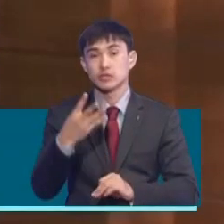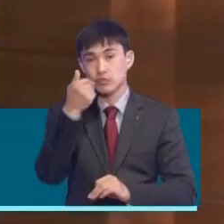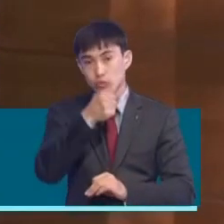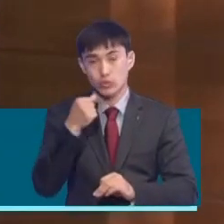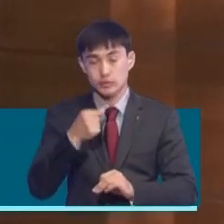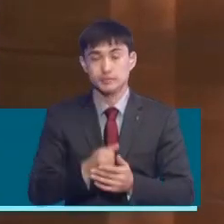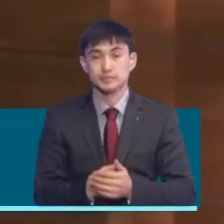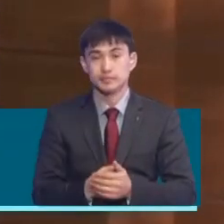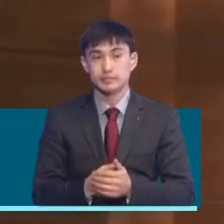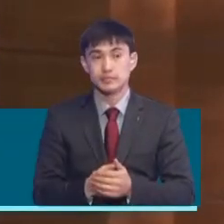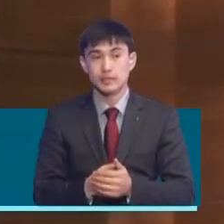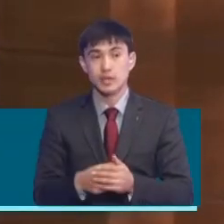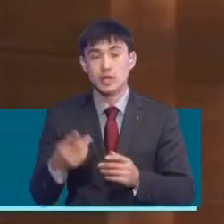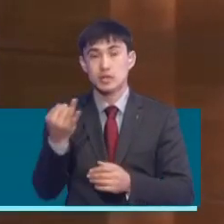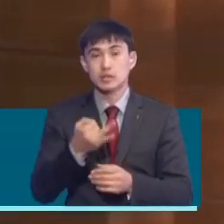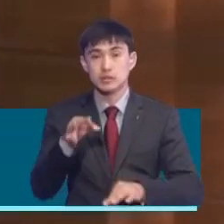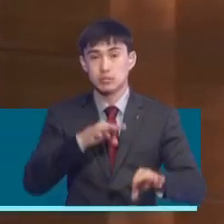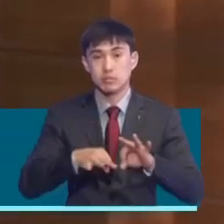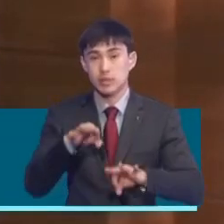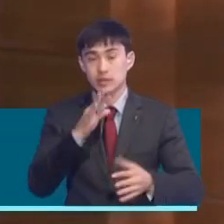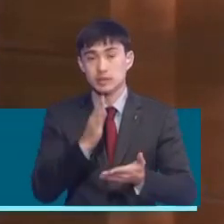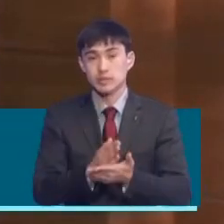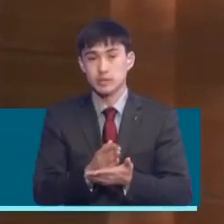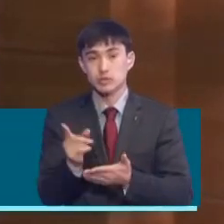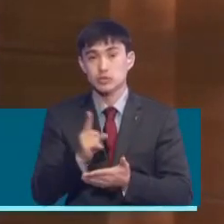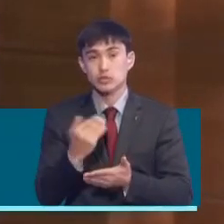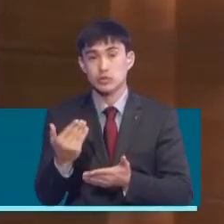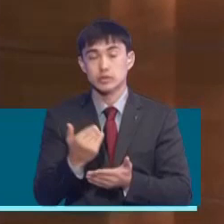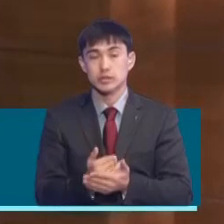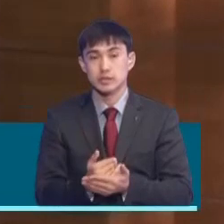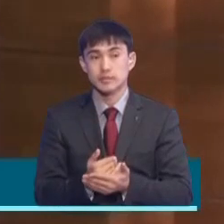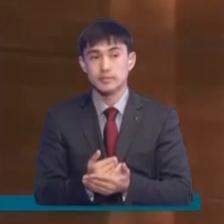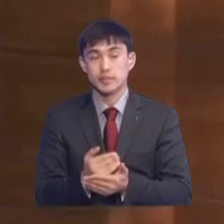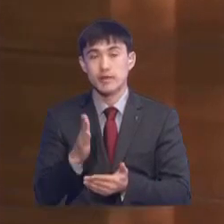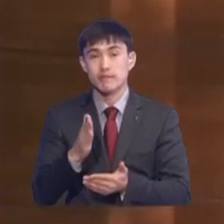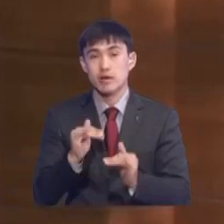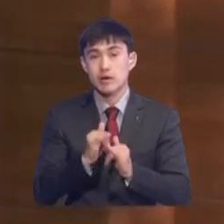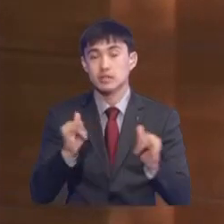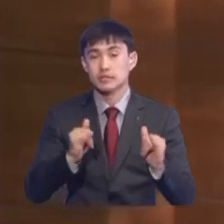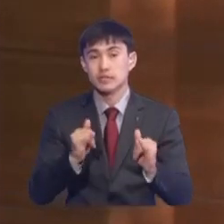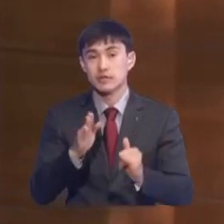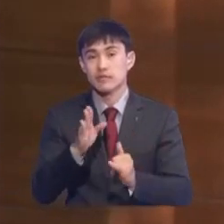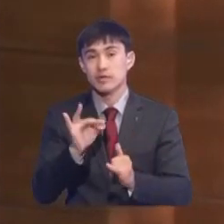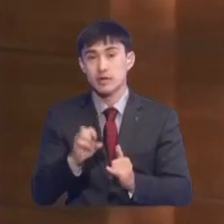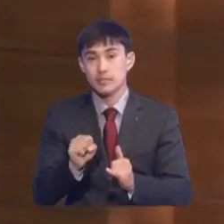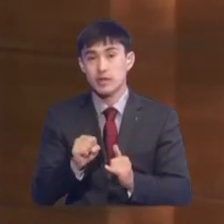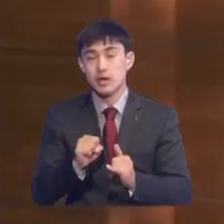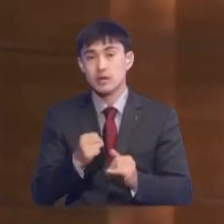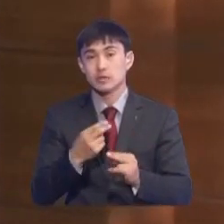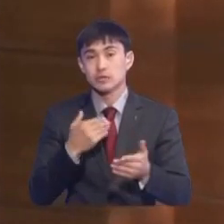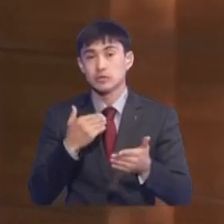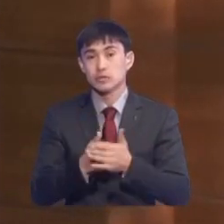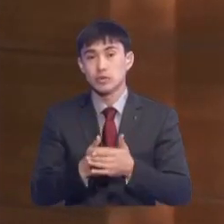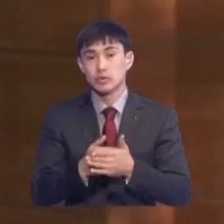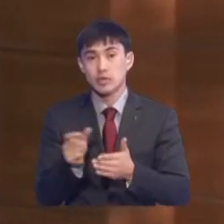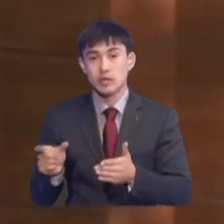год Интересные проекты имеются что касается это в по развитию Я останавливался Да что на